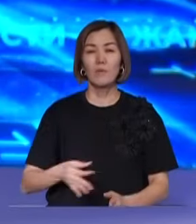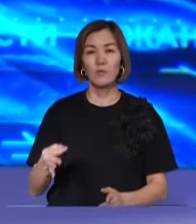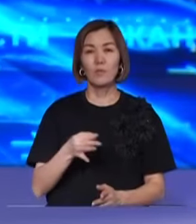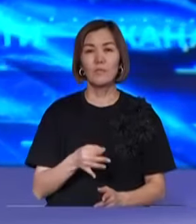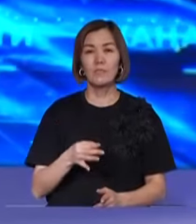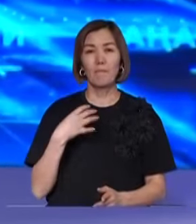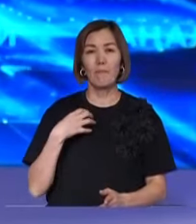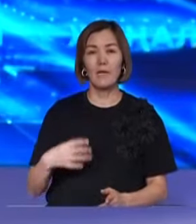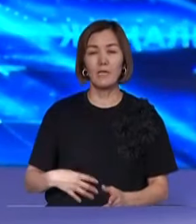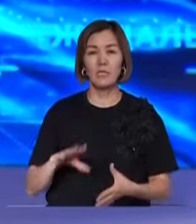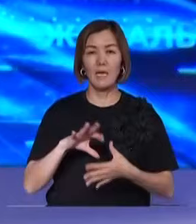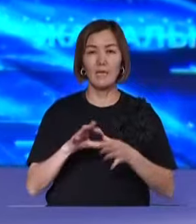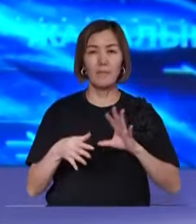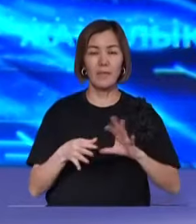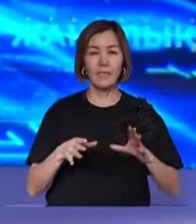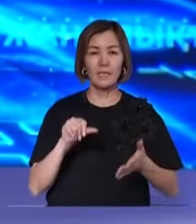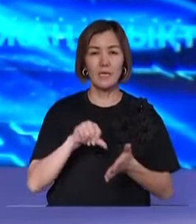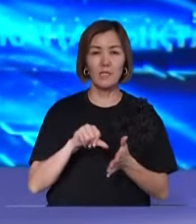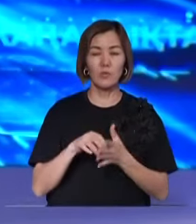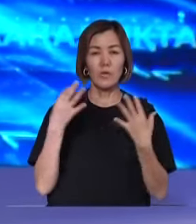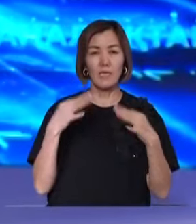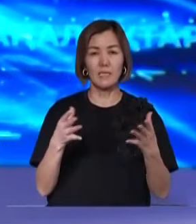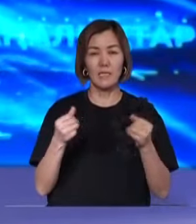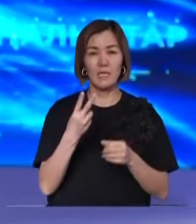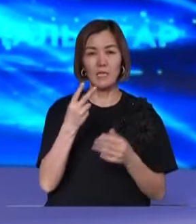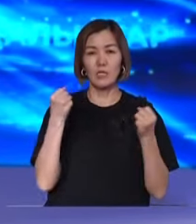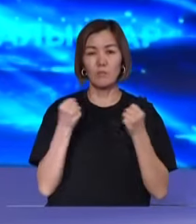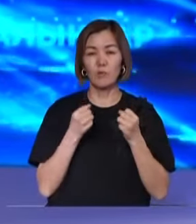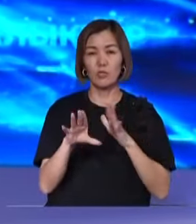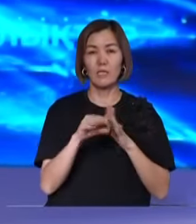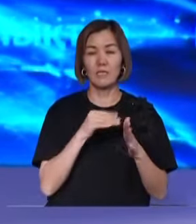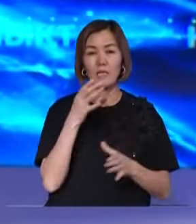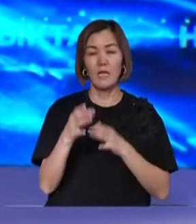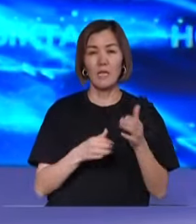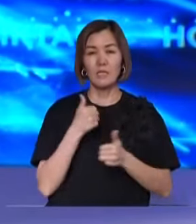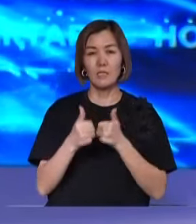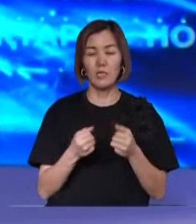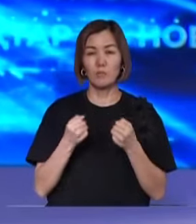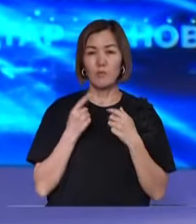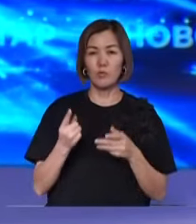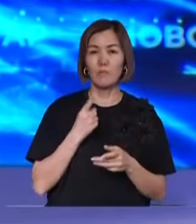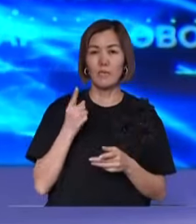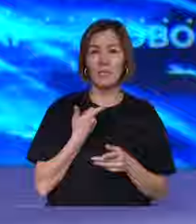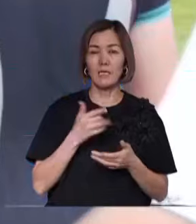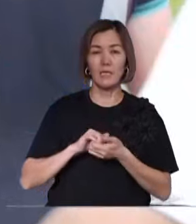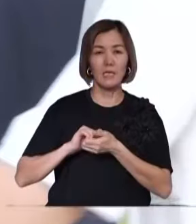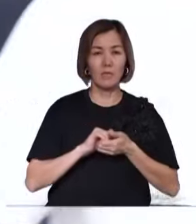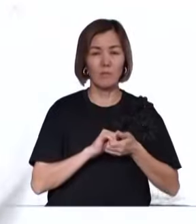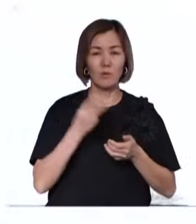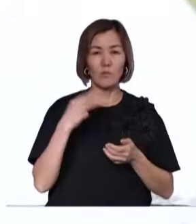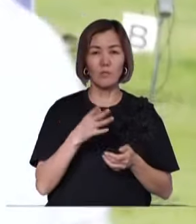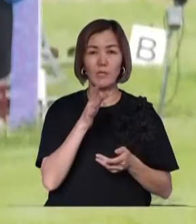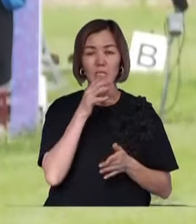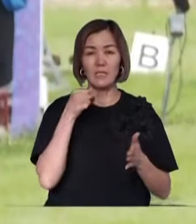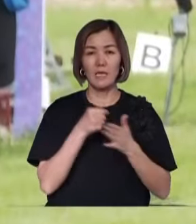Алматы облысынан Париж олимпиадасына қатысуға лицензия алған екі спортшы анықталды. Халықаралық дәрежедегі спорт шеберлері грек-рим